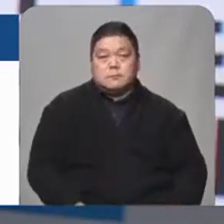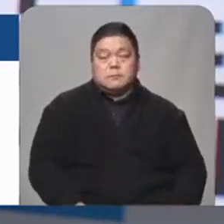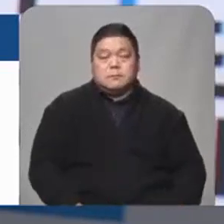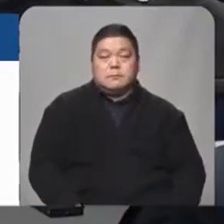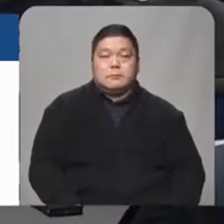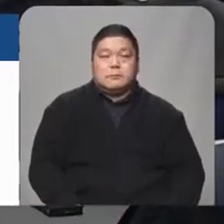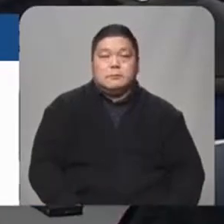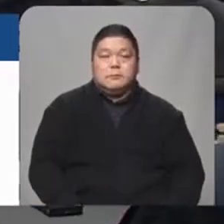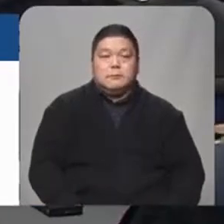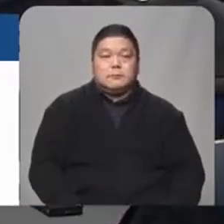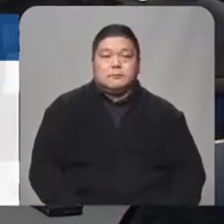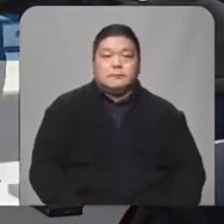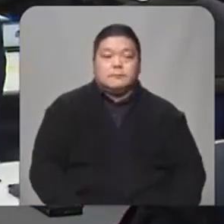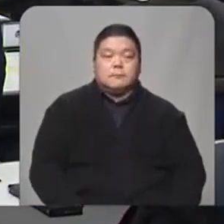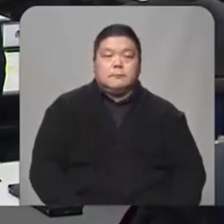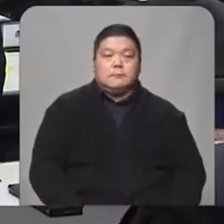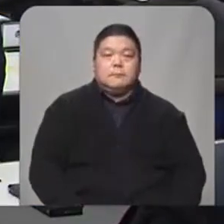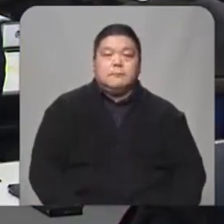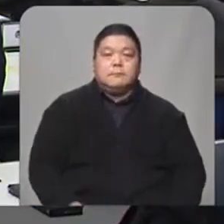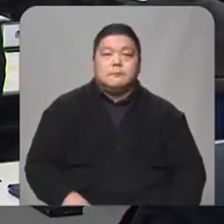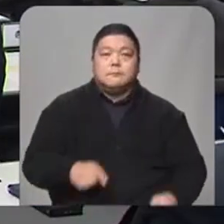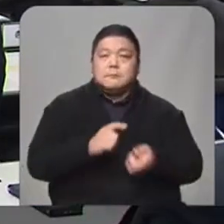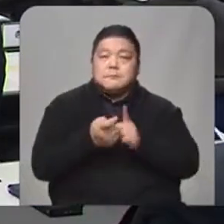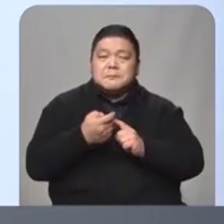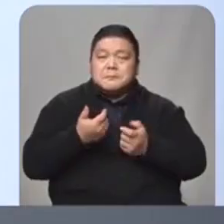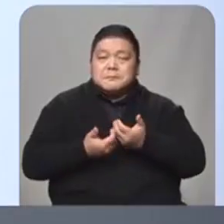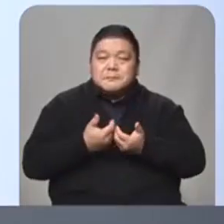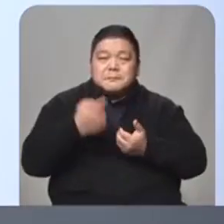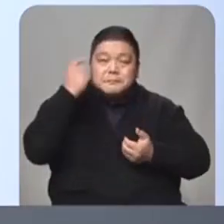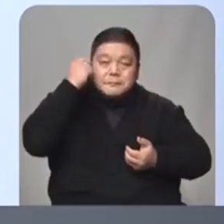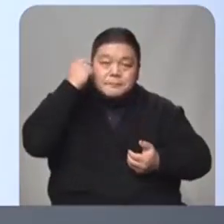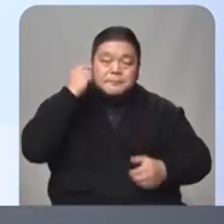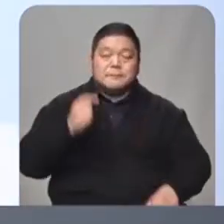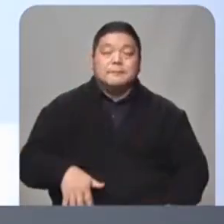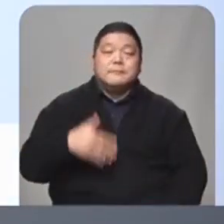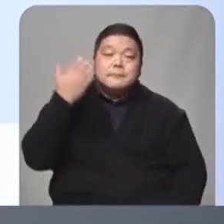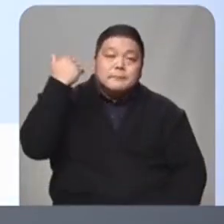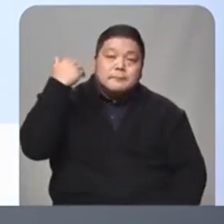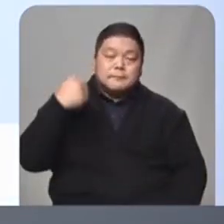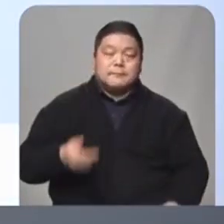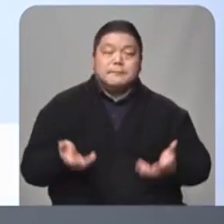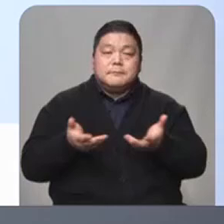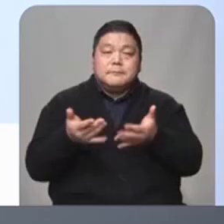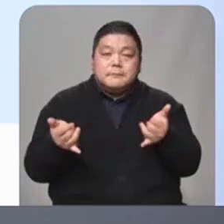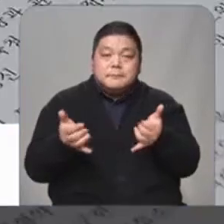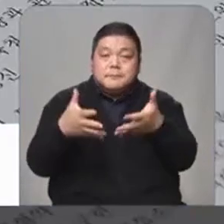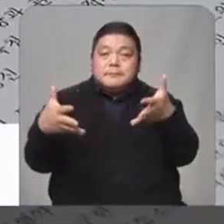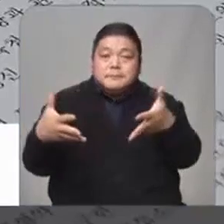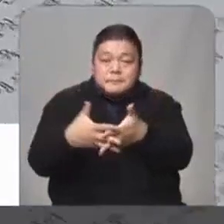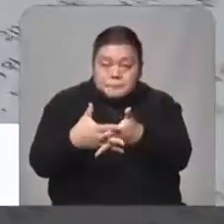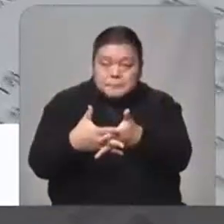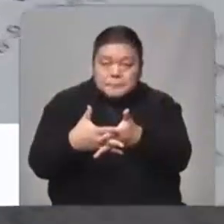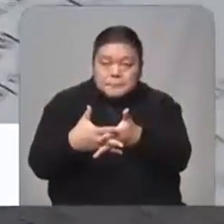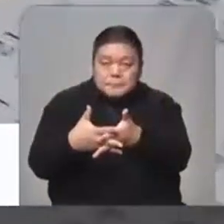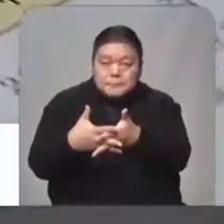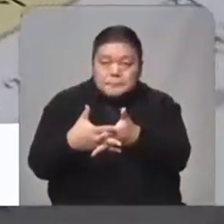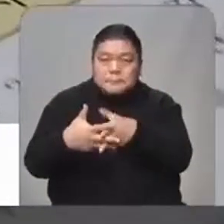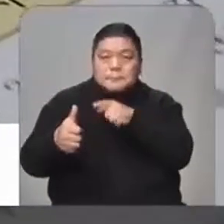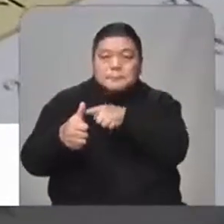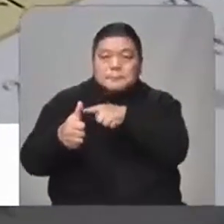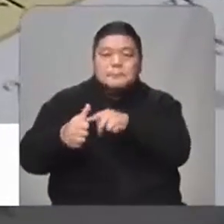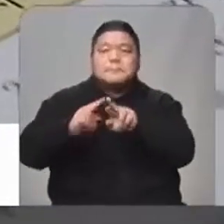과함께 혀 다 양측의 이번 갈등은 전인 민병이 교육감이 맺은 전교조의 단체협약에 대해 신